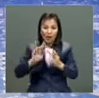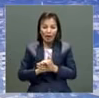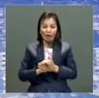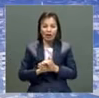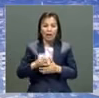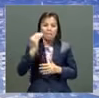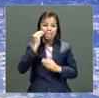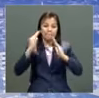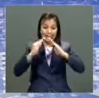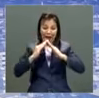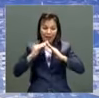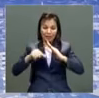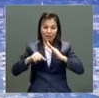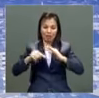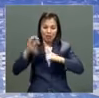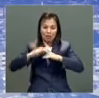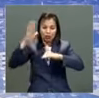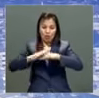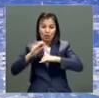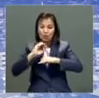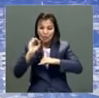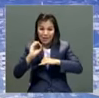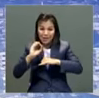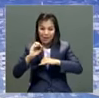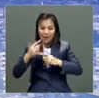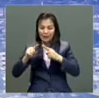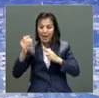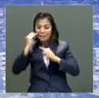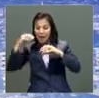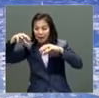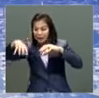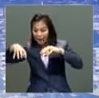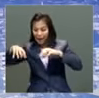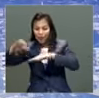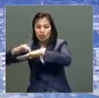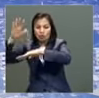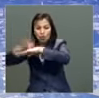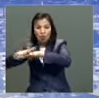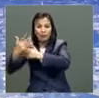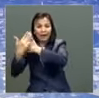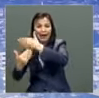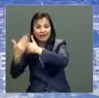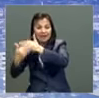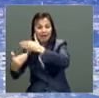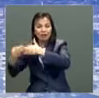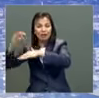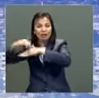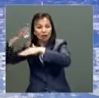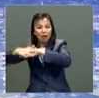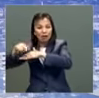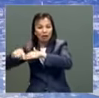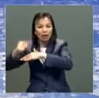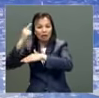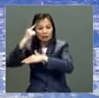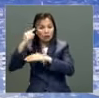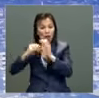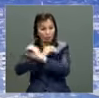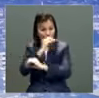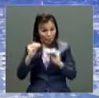ออกท่านคิดหรือว่าท่านจะปลอดภัยนี่คือสิ่งที่ถ้าเราเรียนรู้จากเรื่องของโรคระบา